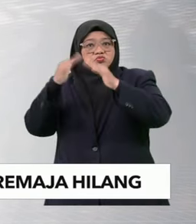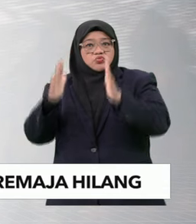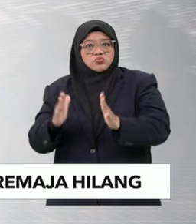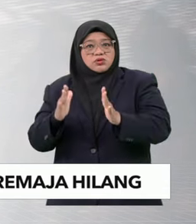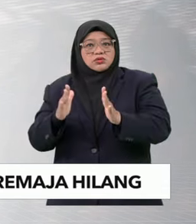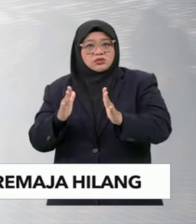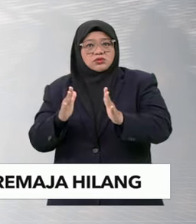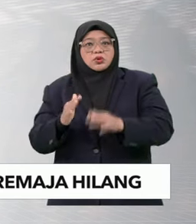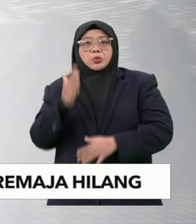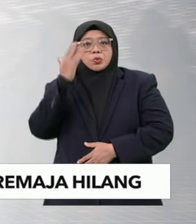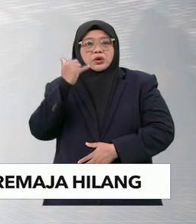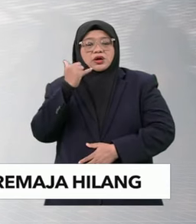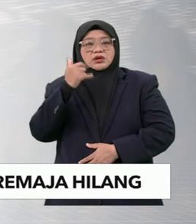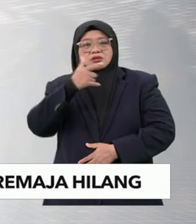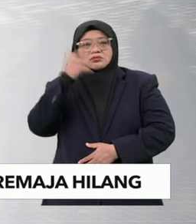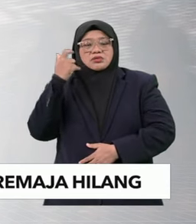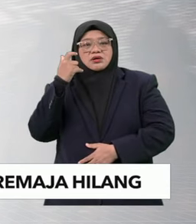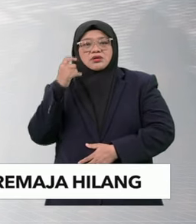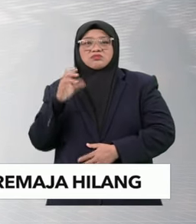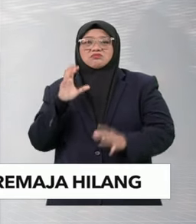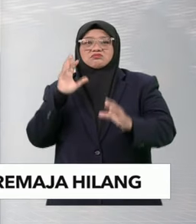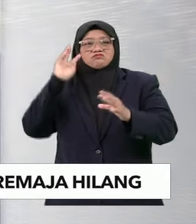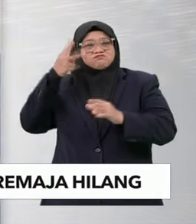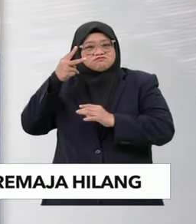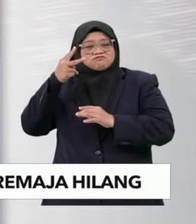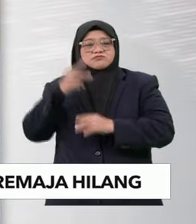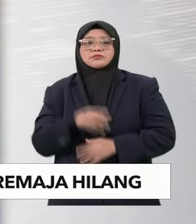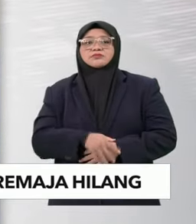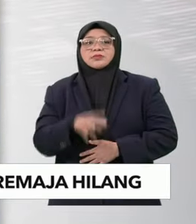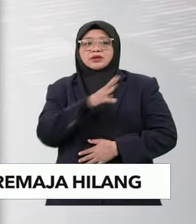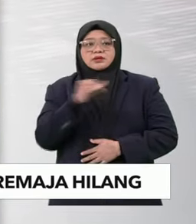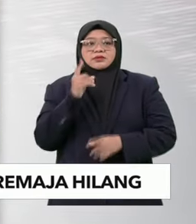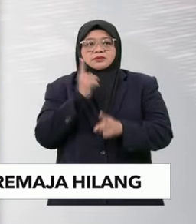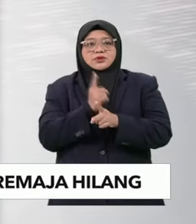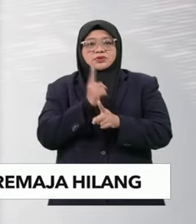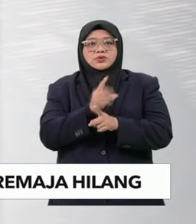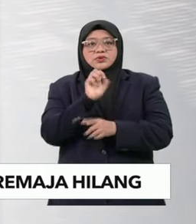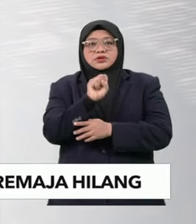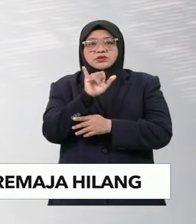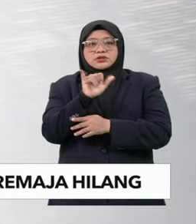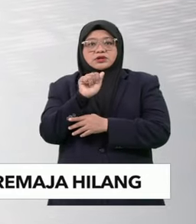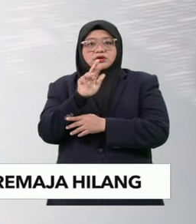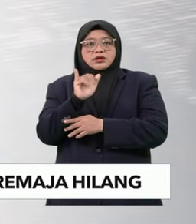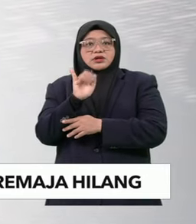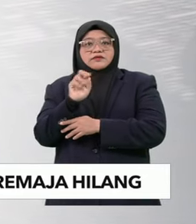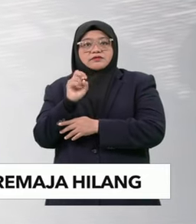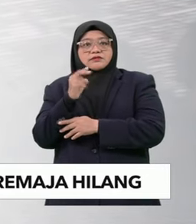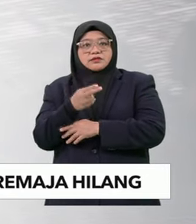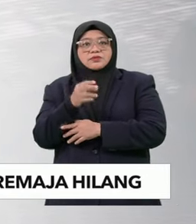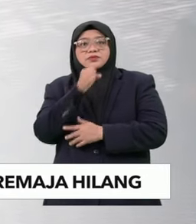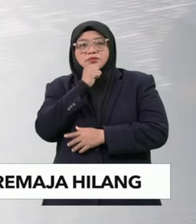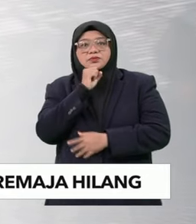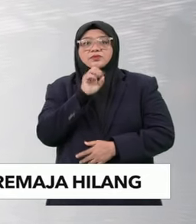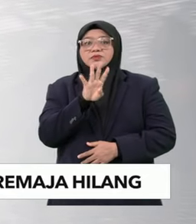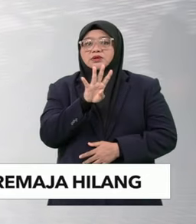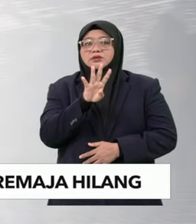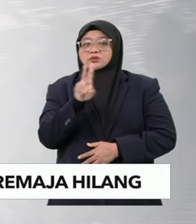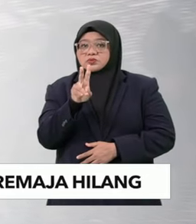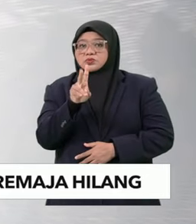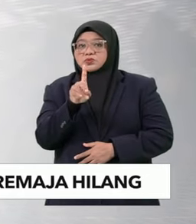dipudu disebabkan perselisihan faham Sharifah rosfadilah Syed Mohamad Fili 41 tahun